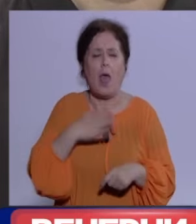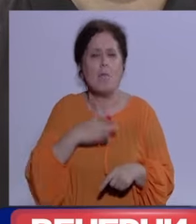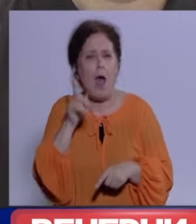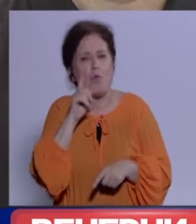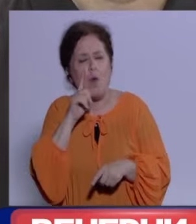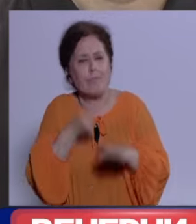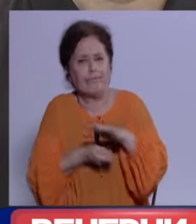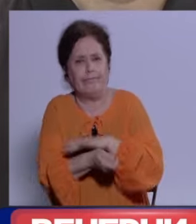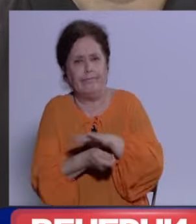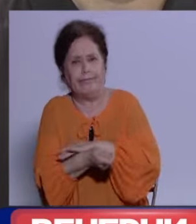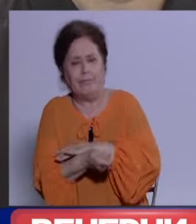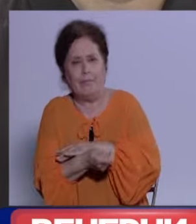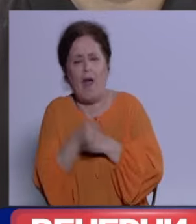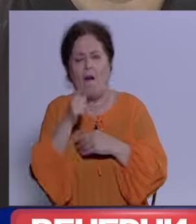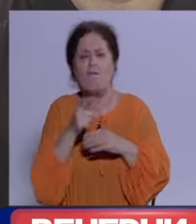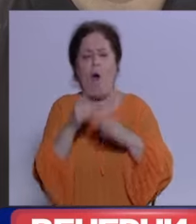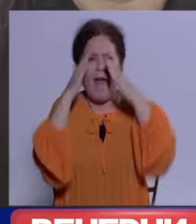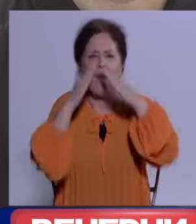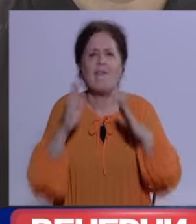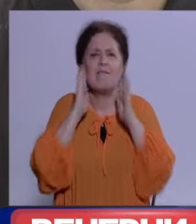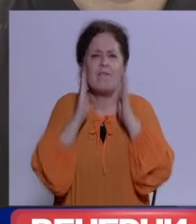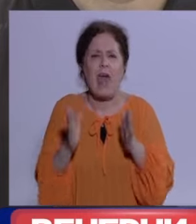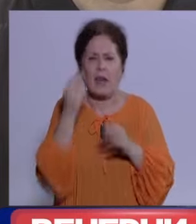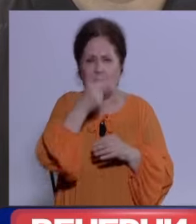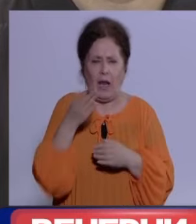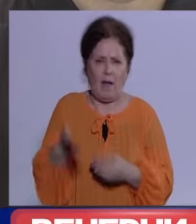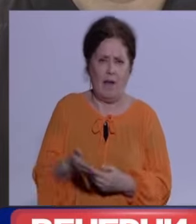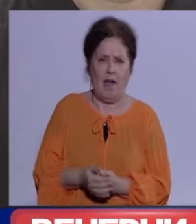да подкупуваат и тоа во верски објекти.